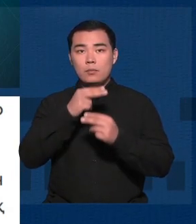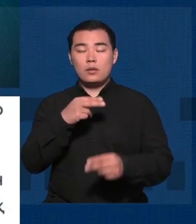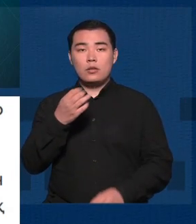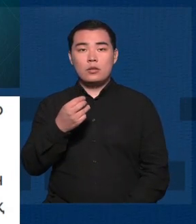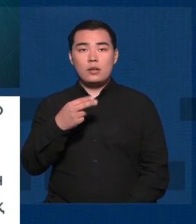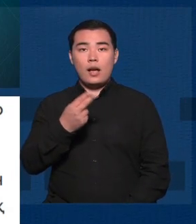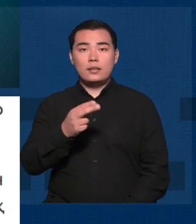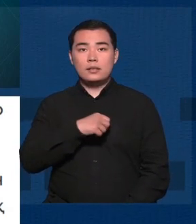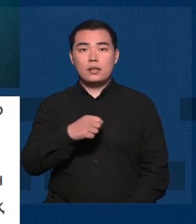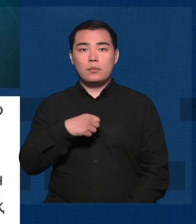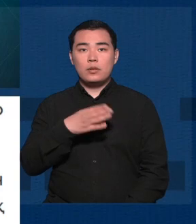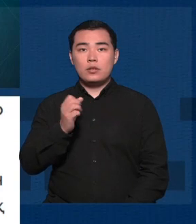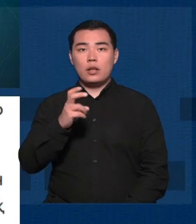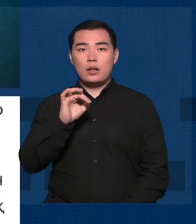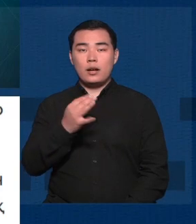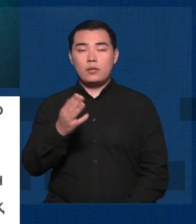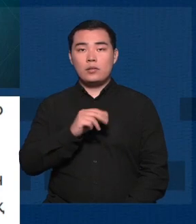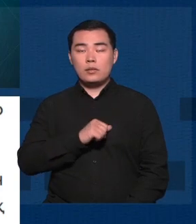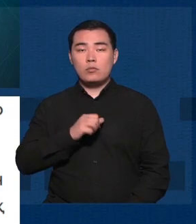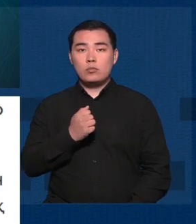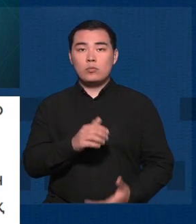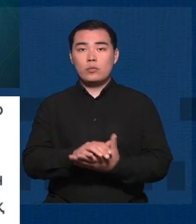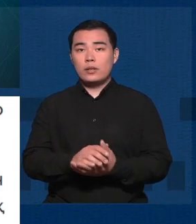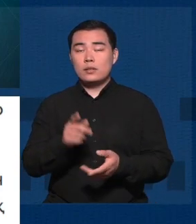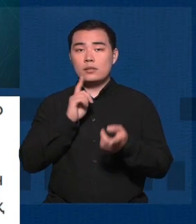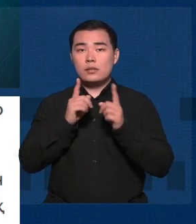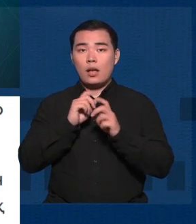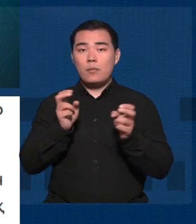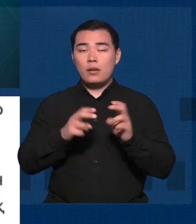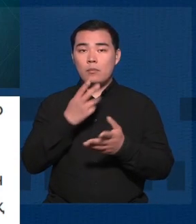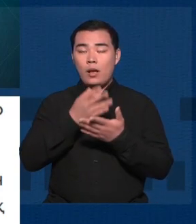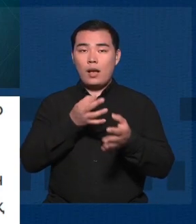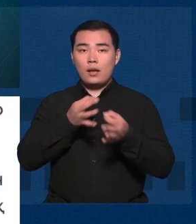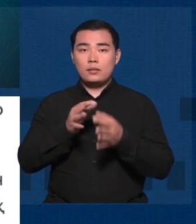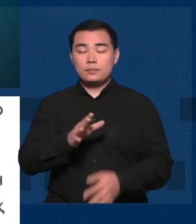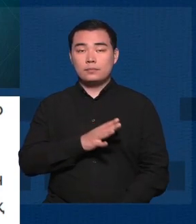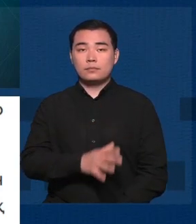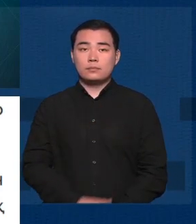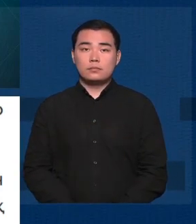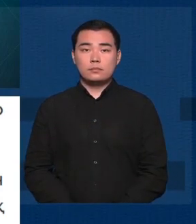Сондай-ақ Астанада өтетін Шанхай ынтымақтастық ұйымы саммитінің күн тәртібін талқылады.